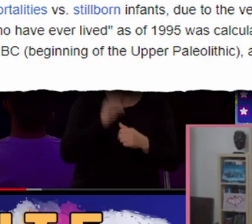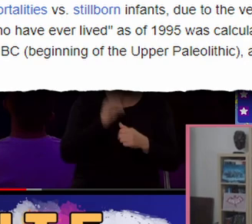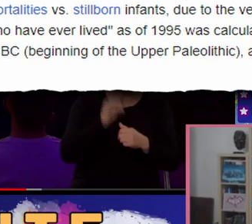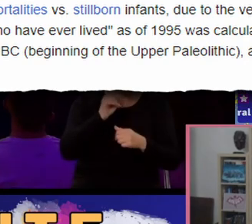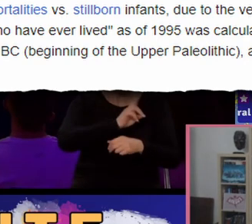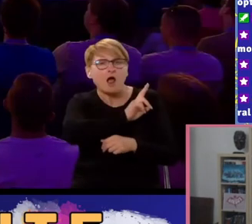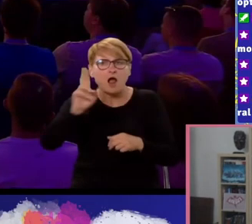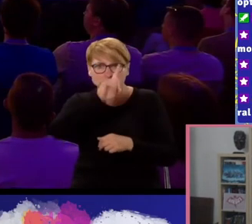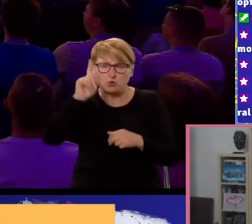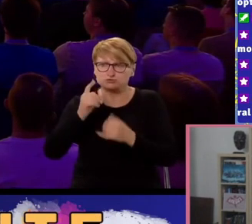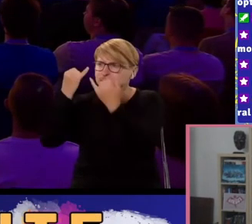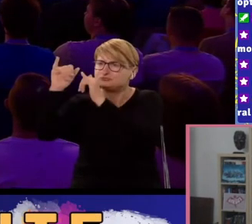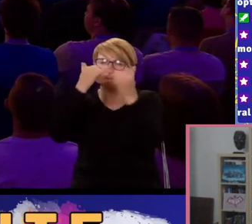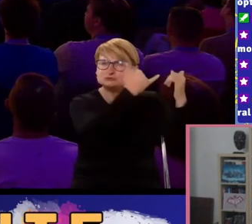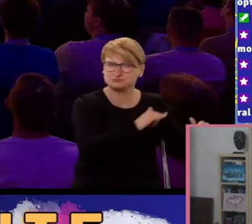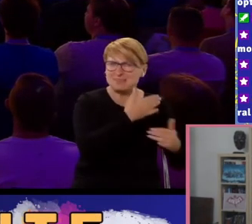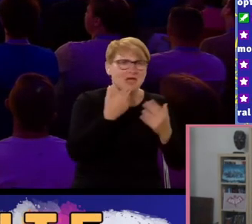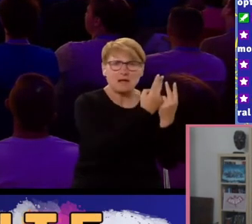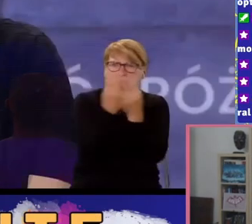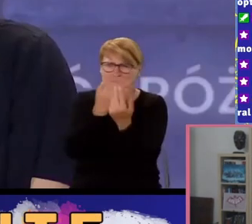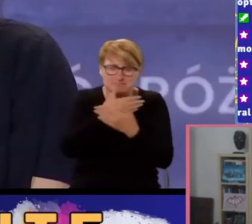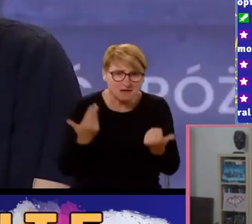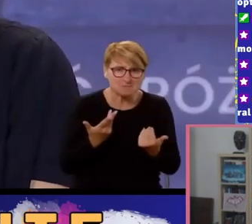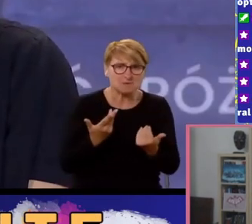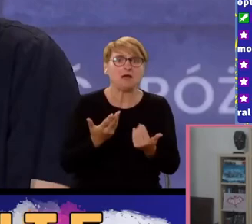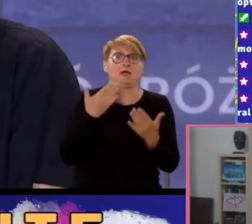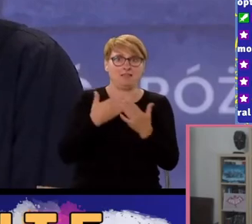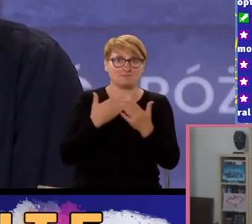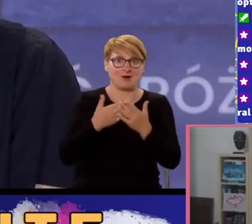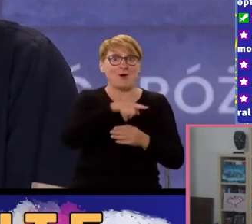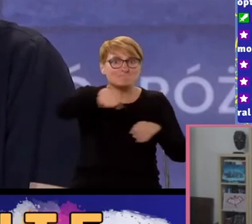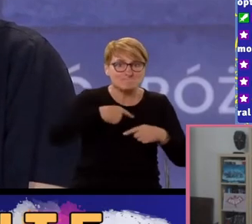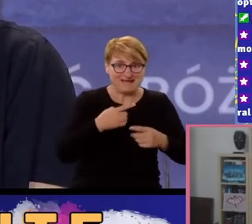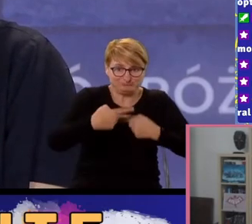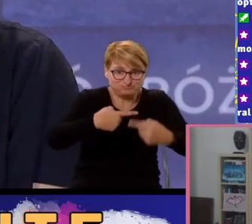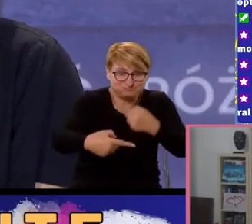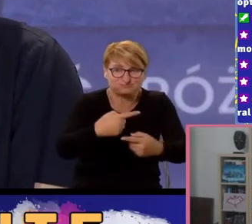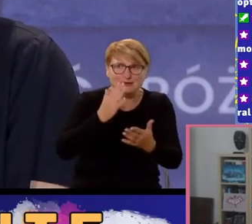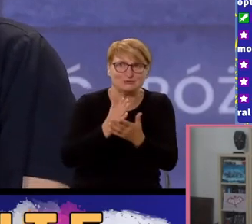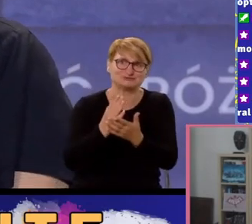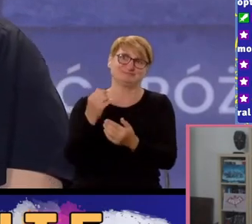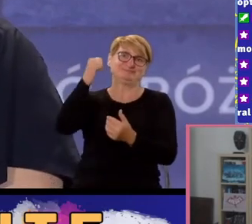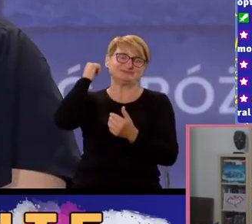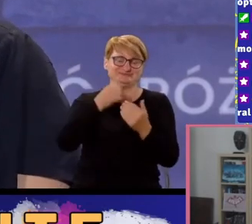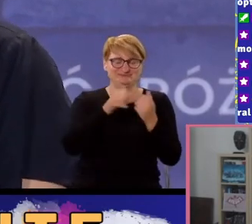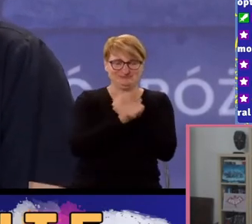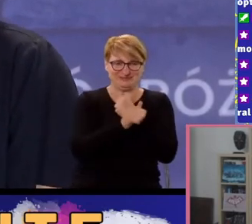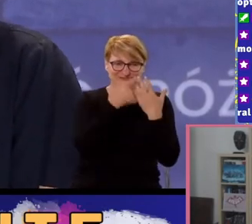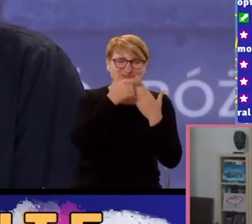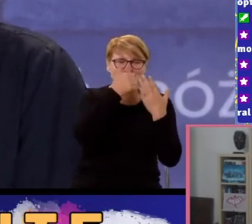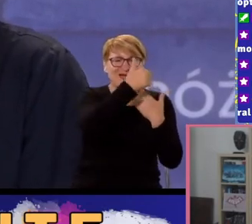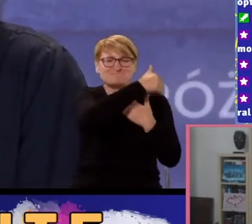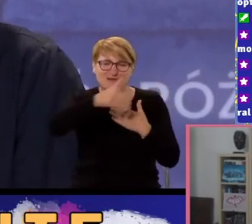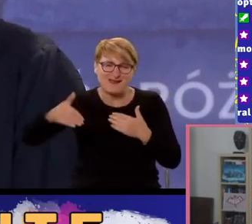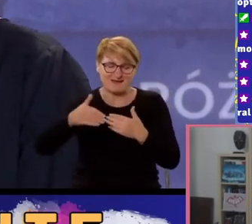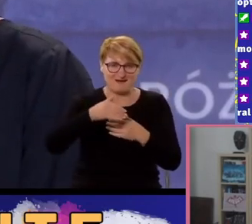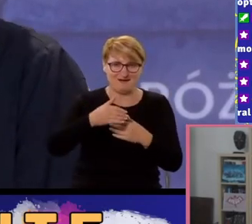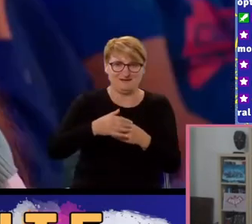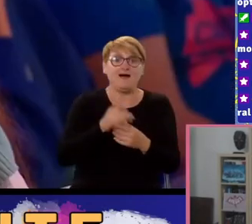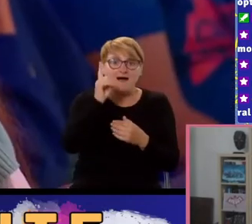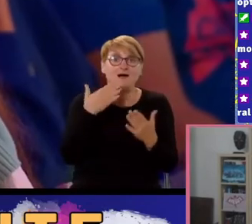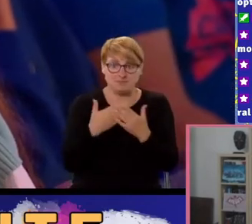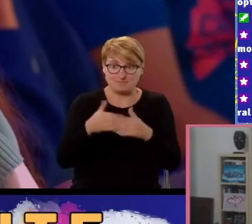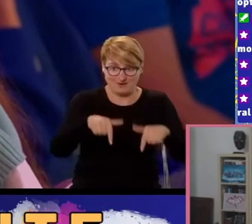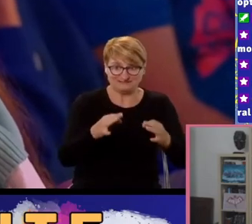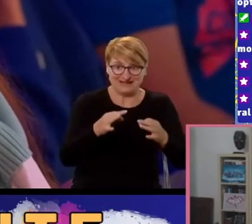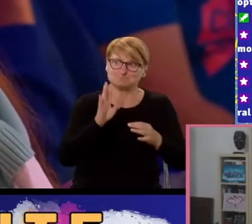nieprawdziwą. Niepowtarzalny. I my jesteśmy potomkami tych 66 miliardów lat, już pomijając kwestię, że wszyscy jakoś byliśmy, czy